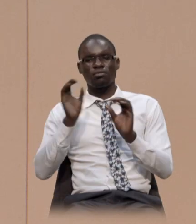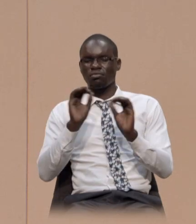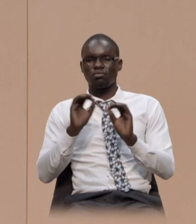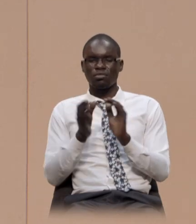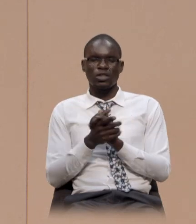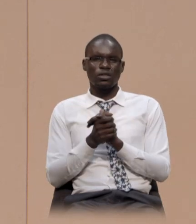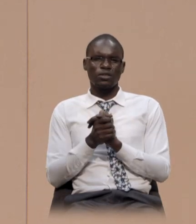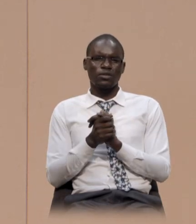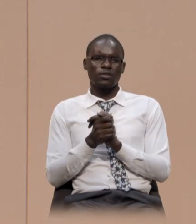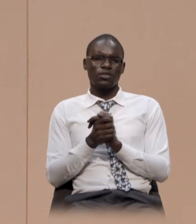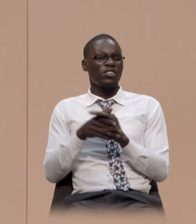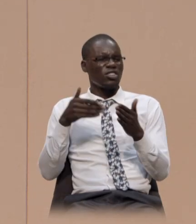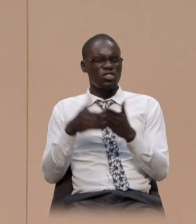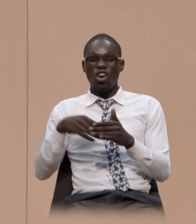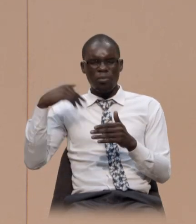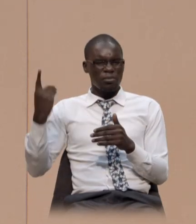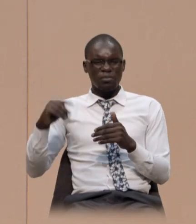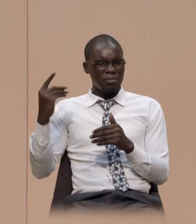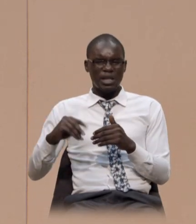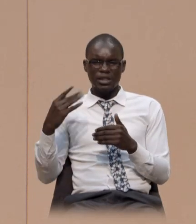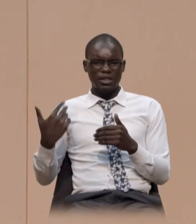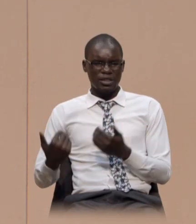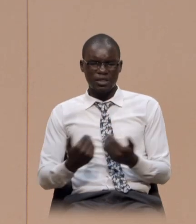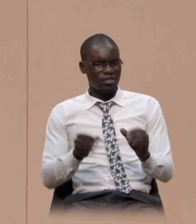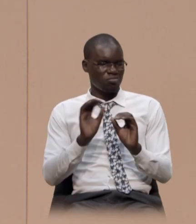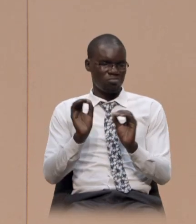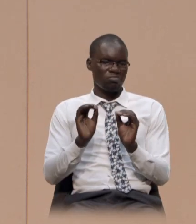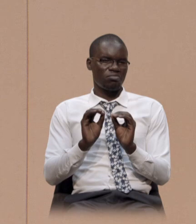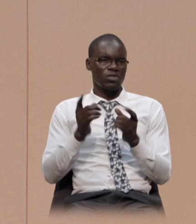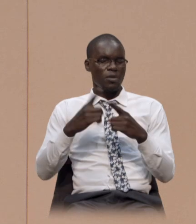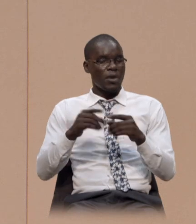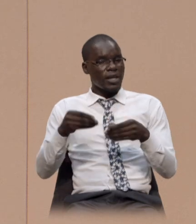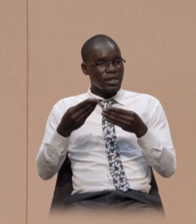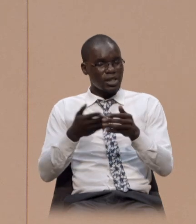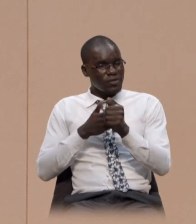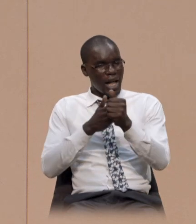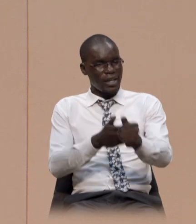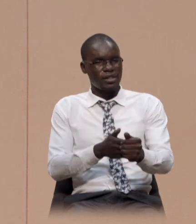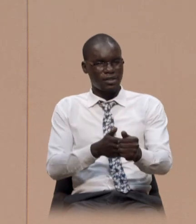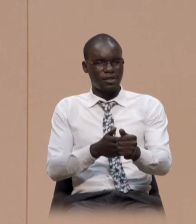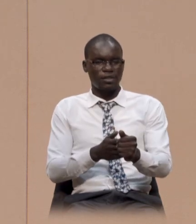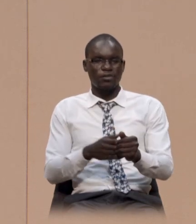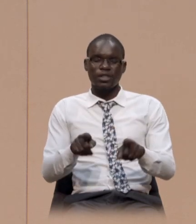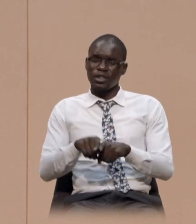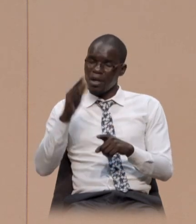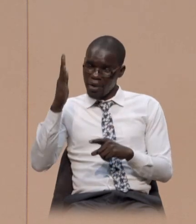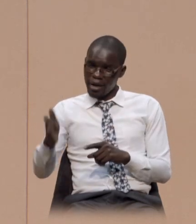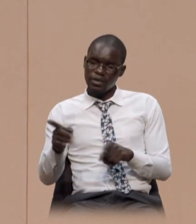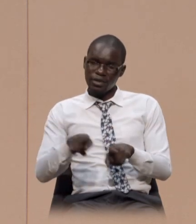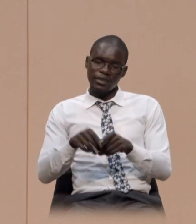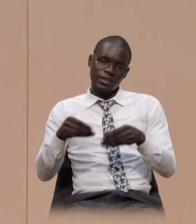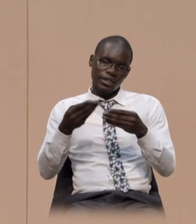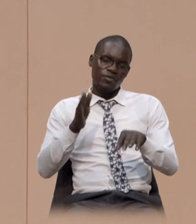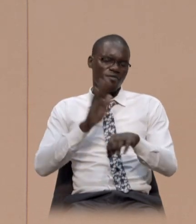yake usikose kuadabisha, kupatia mwelekeo, kuonya, kuwapatia njia